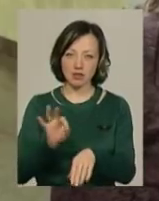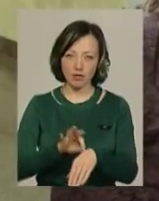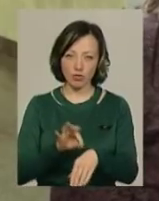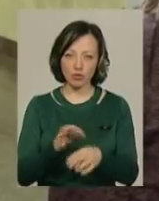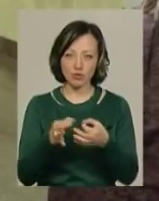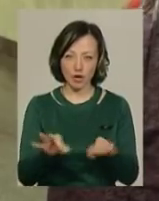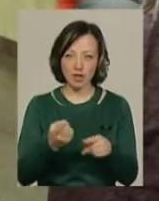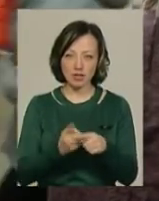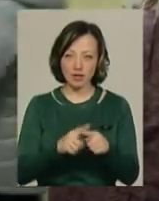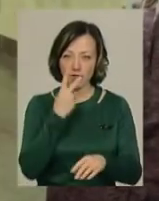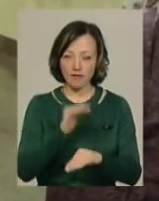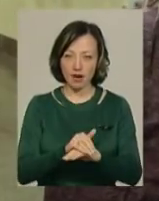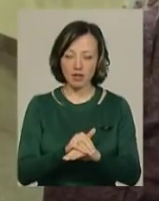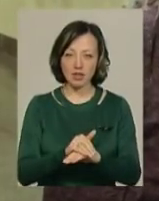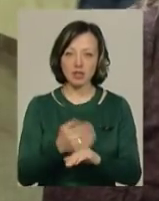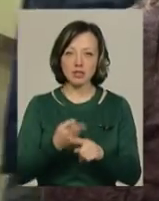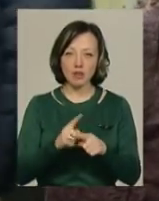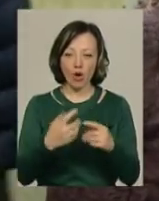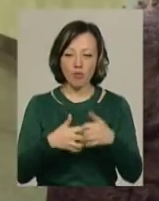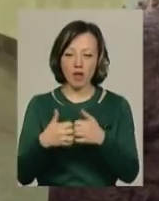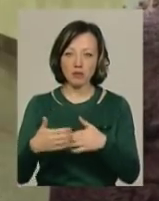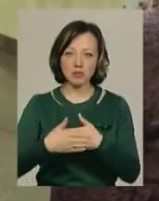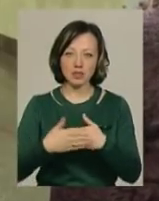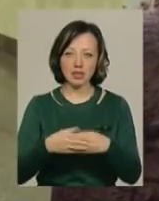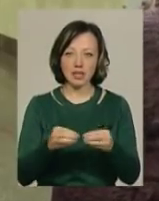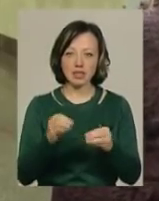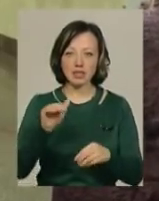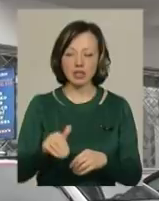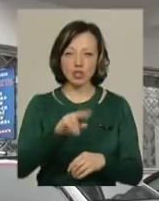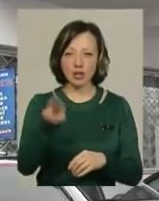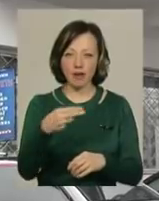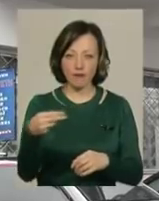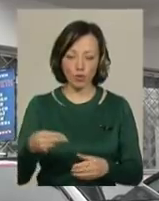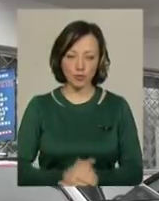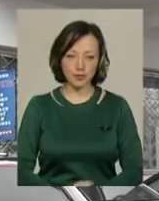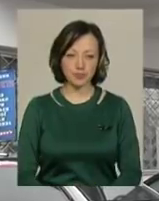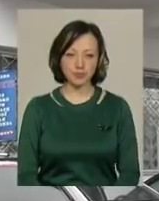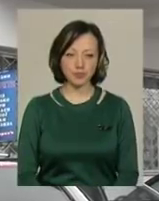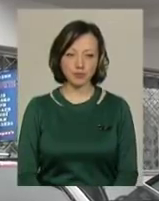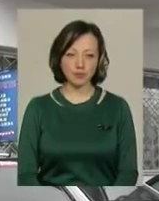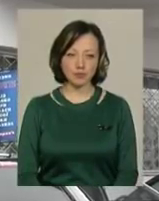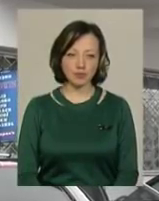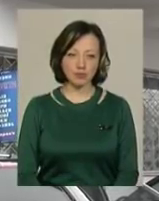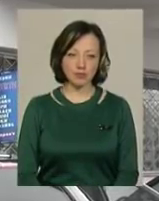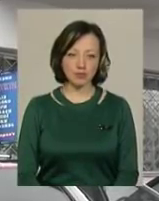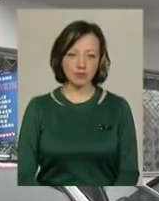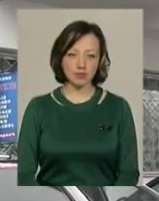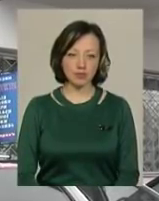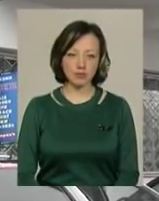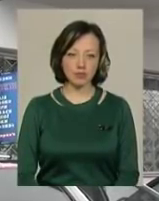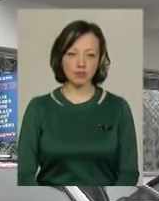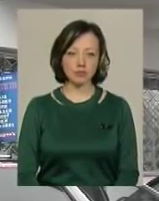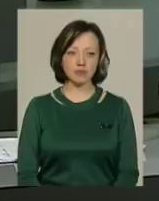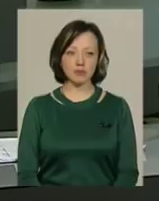онкозахворення дозволяє це виявляти. Це обладнання близько там 10 тисяч євро. Вікторія Паламар, Іван Мовчан. Новини Поділля Центр.